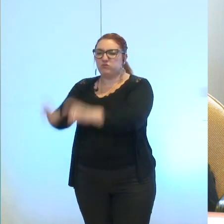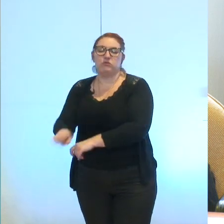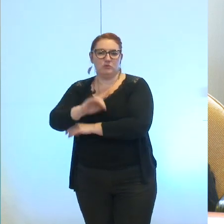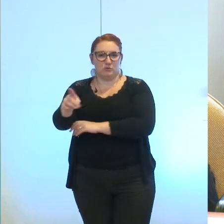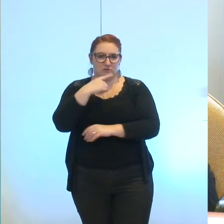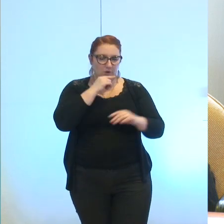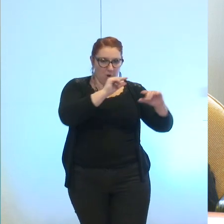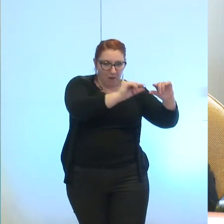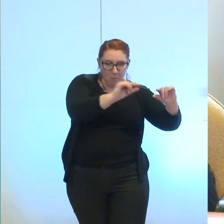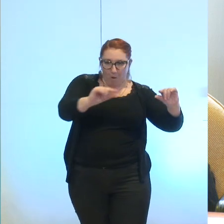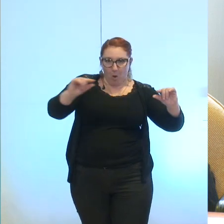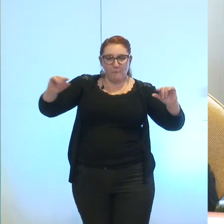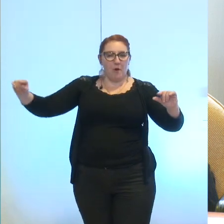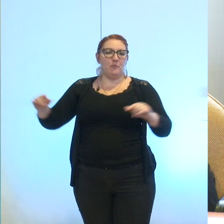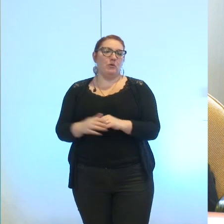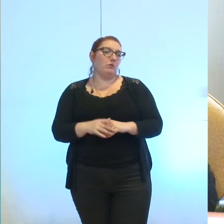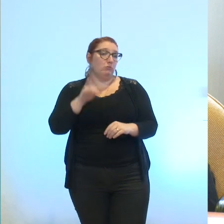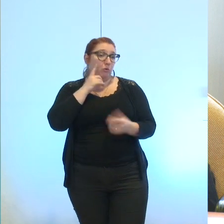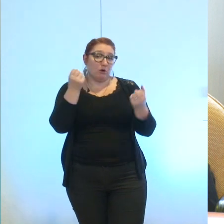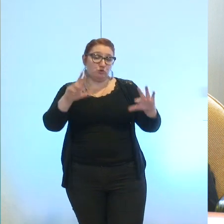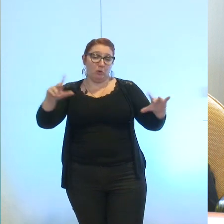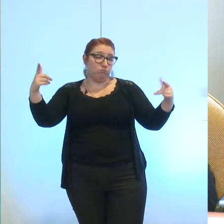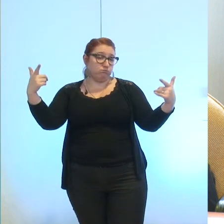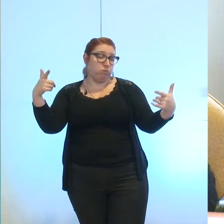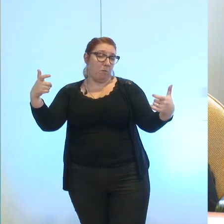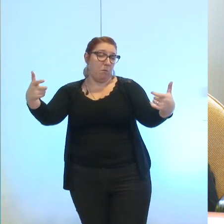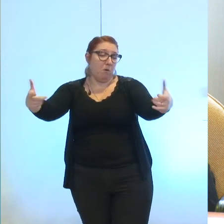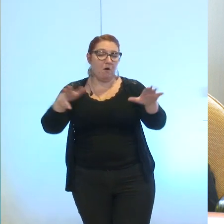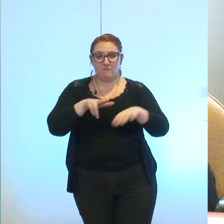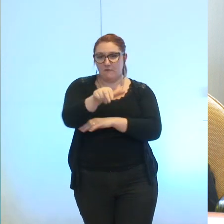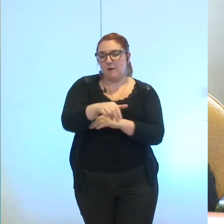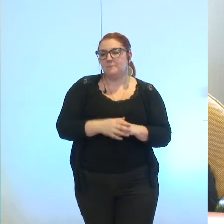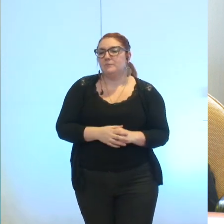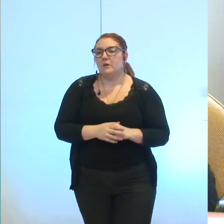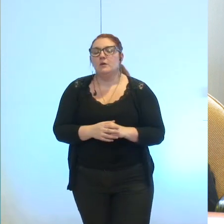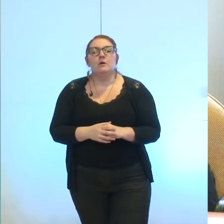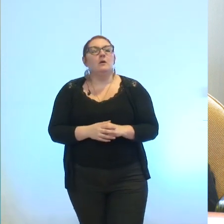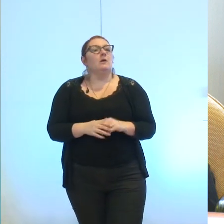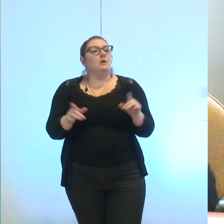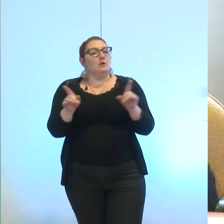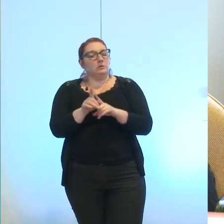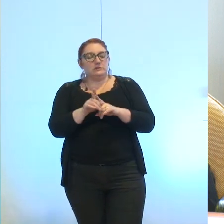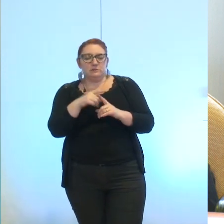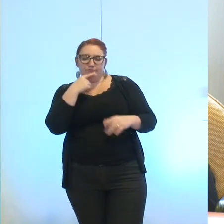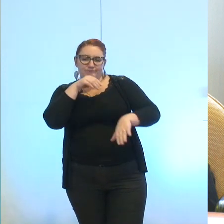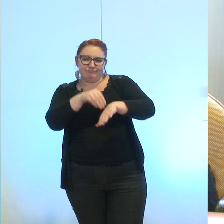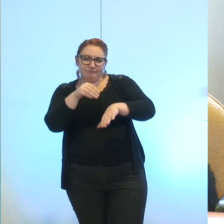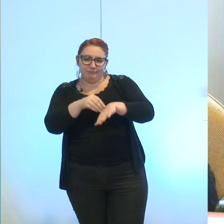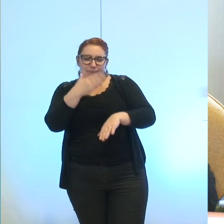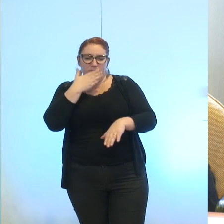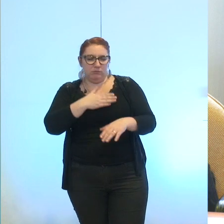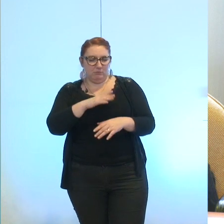ferez beaucoup d'ennemis alors nous vous suggérons aussi de revenir sur les dépenses que vous avez déjà commencé